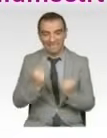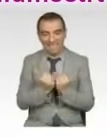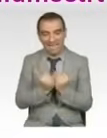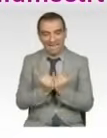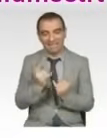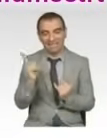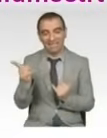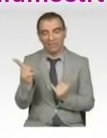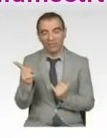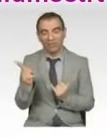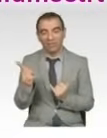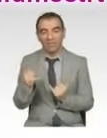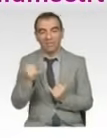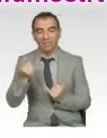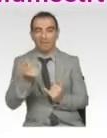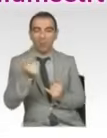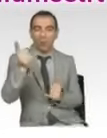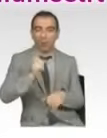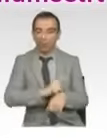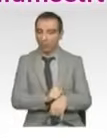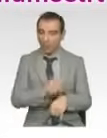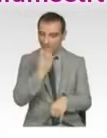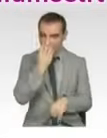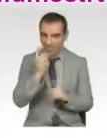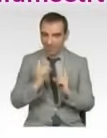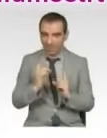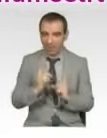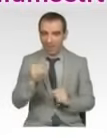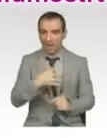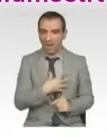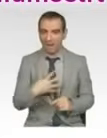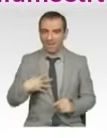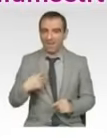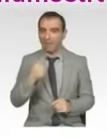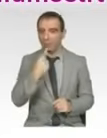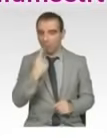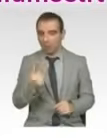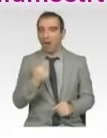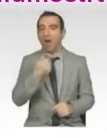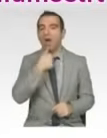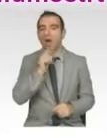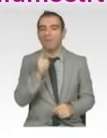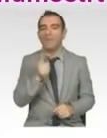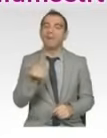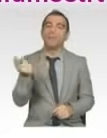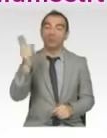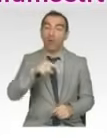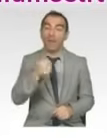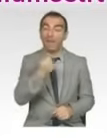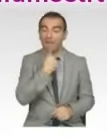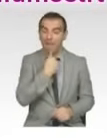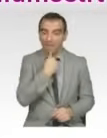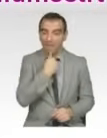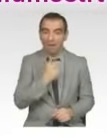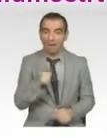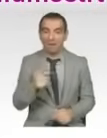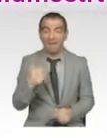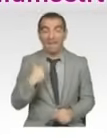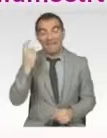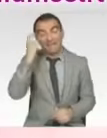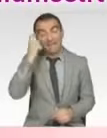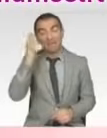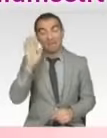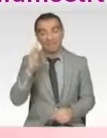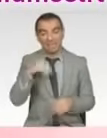kardeşler. Biraz işte o süreci bekledik. İşte önce annesine söylemişti, abisine, sonra babasına. Beni tanımadıkları